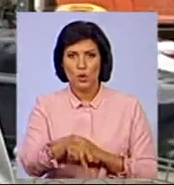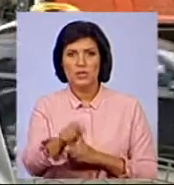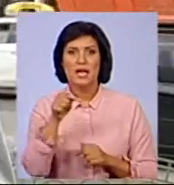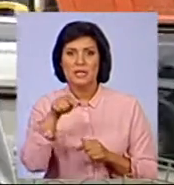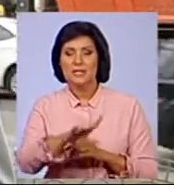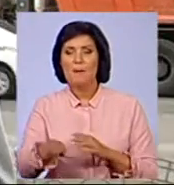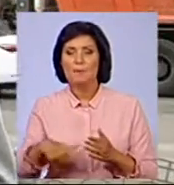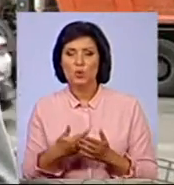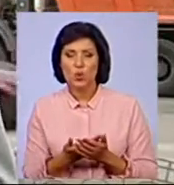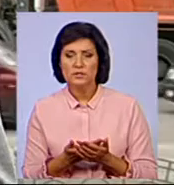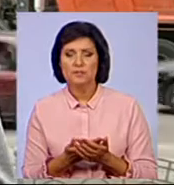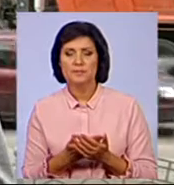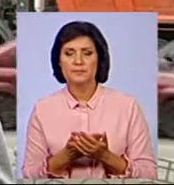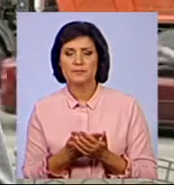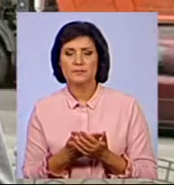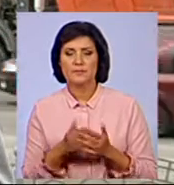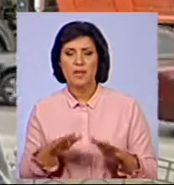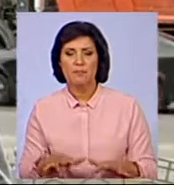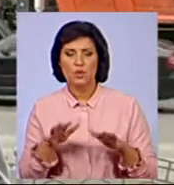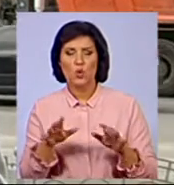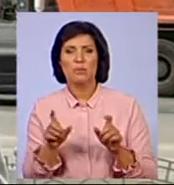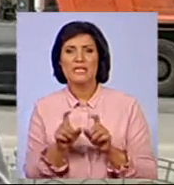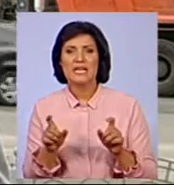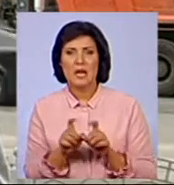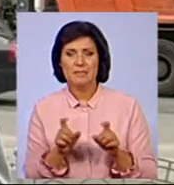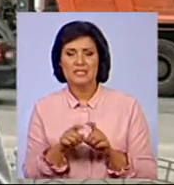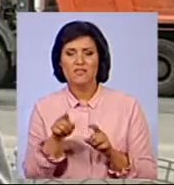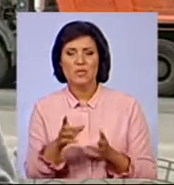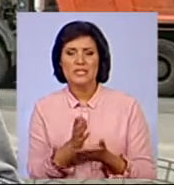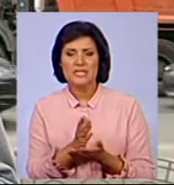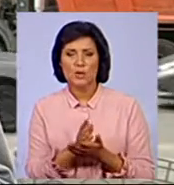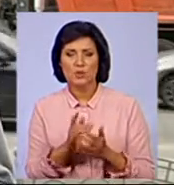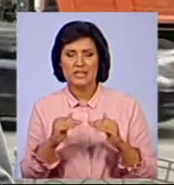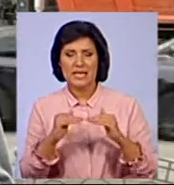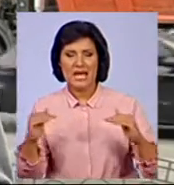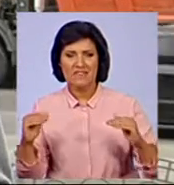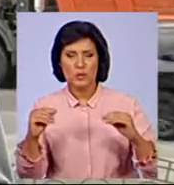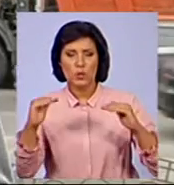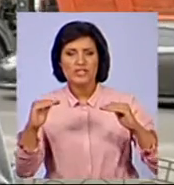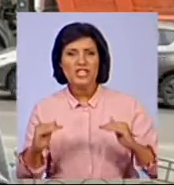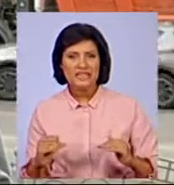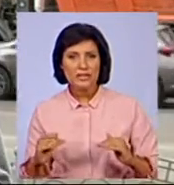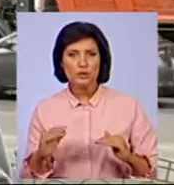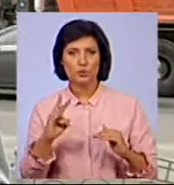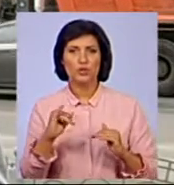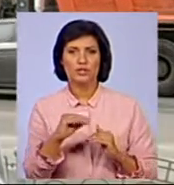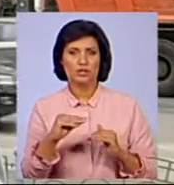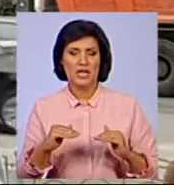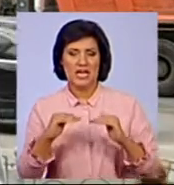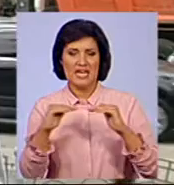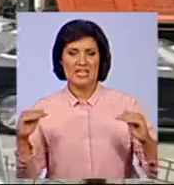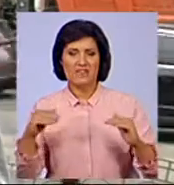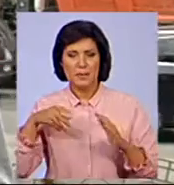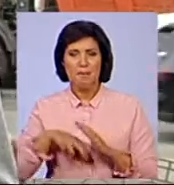там досі підтоплені крамниці, оскільки вони знаходяться на рівні трошки нижчому, ніж рівень